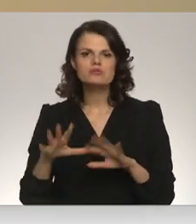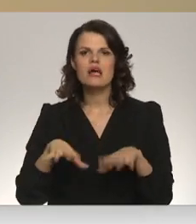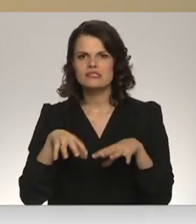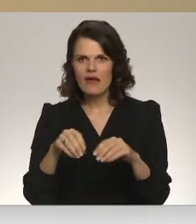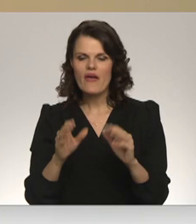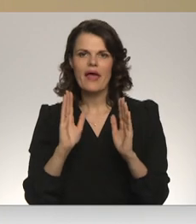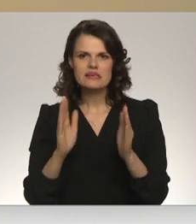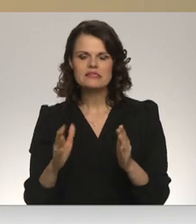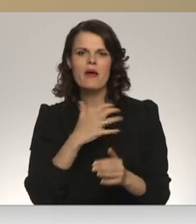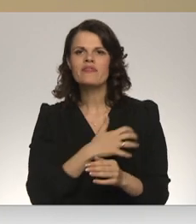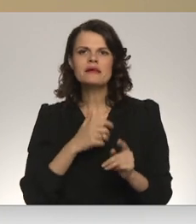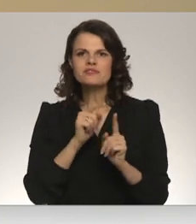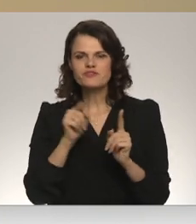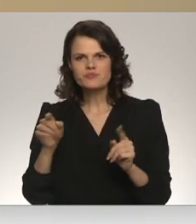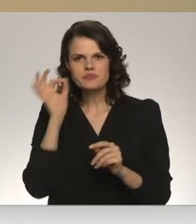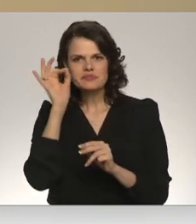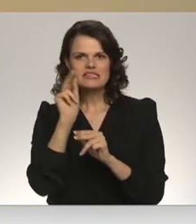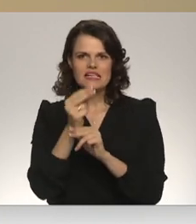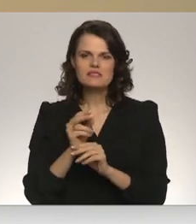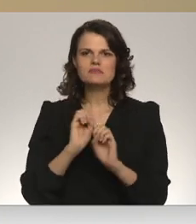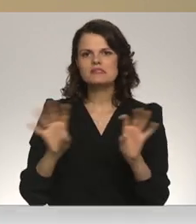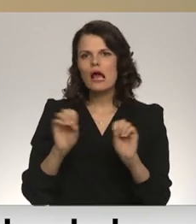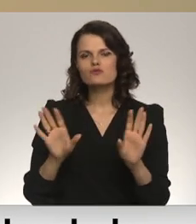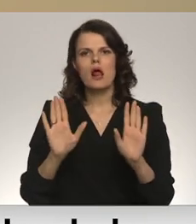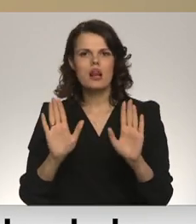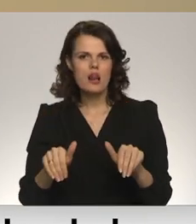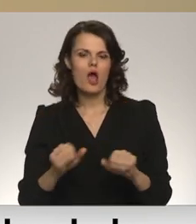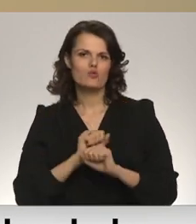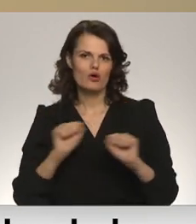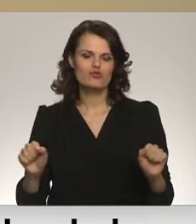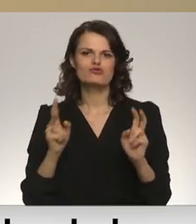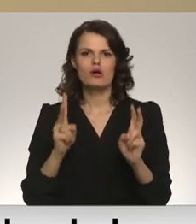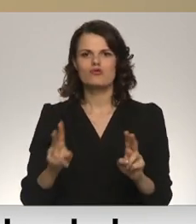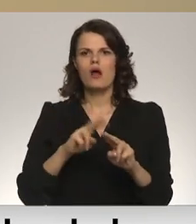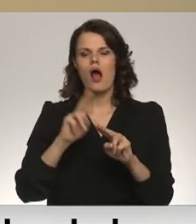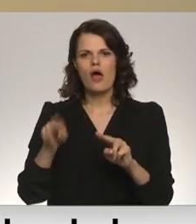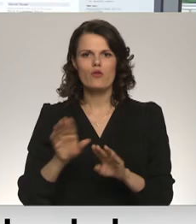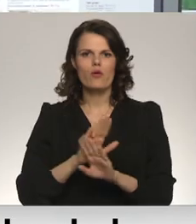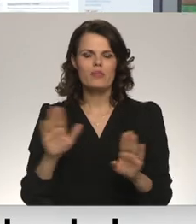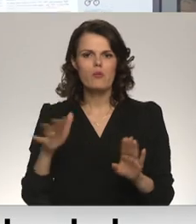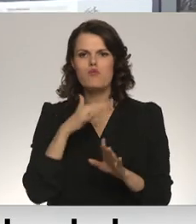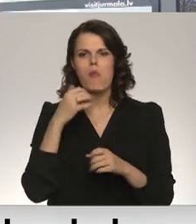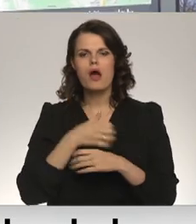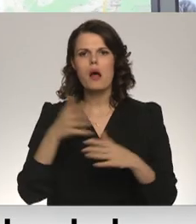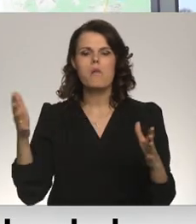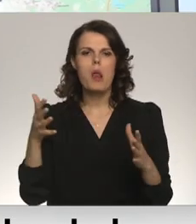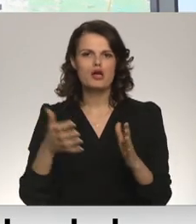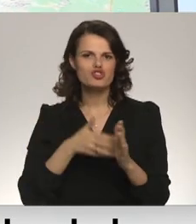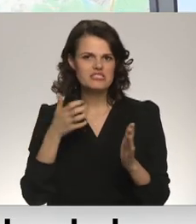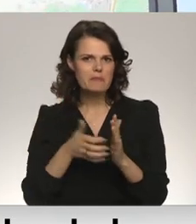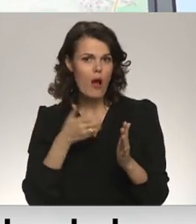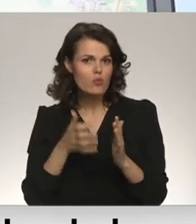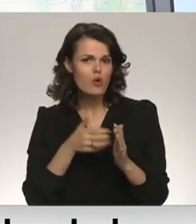veiksim nepieciešamos precizējumus, skaidrojumus, lai nodrošinātu, ka šī atļauja netiek pārāk plaši interpretēta